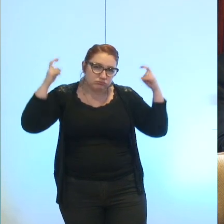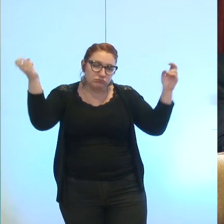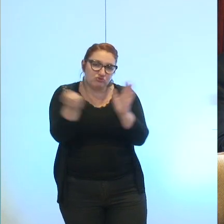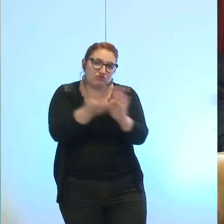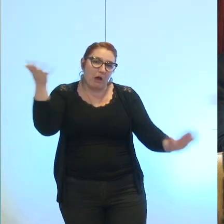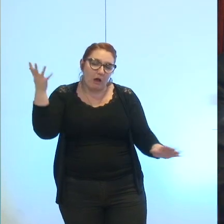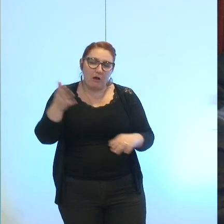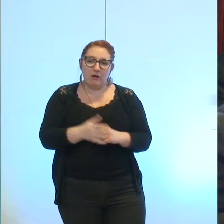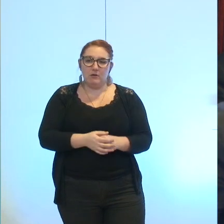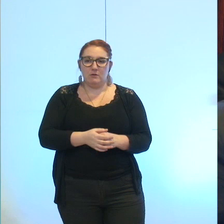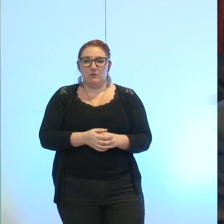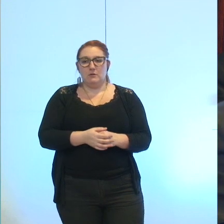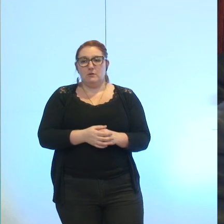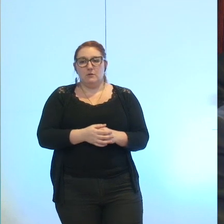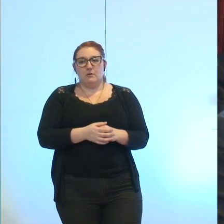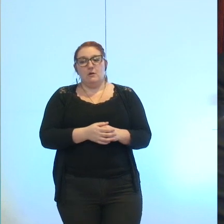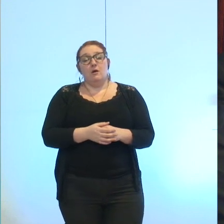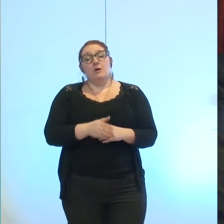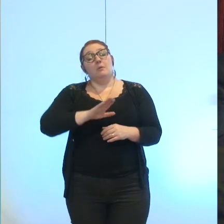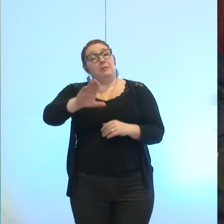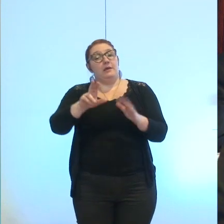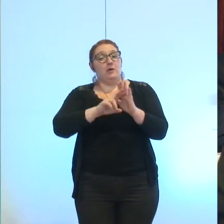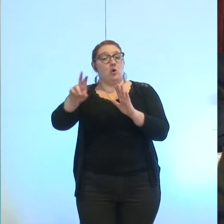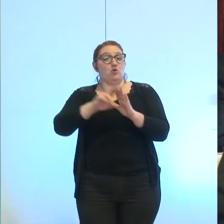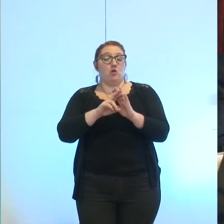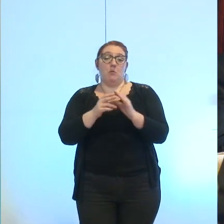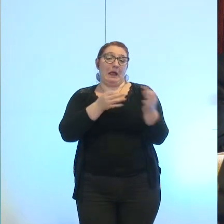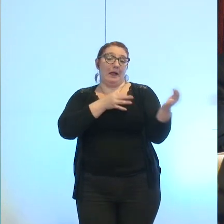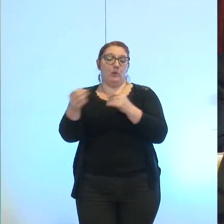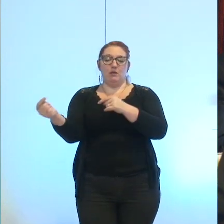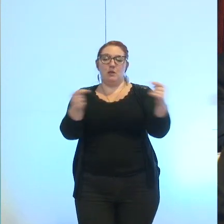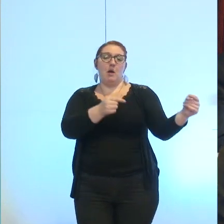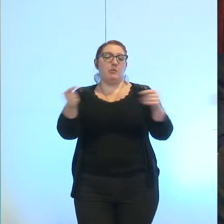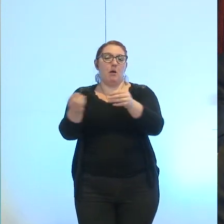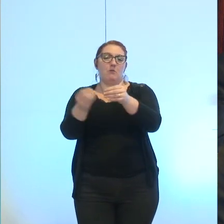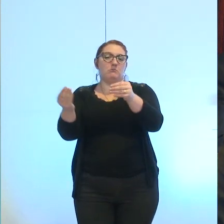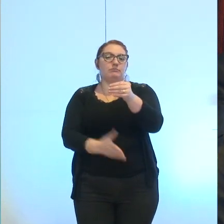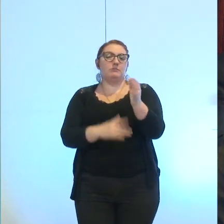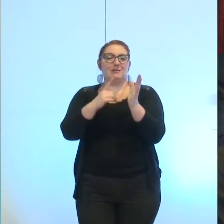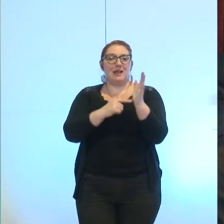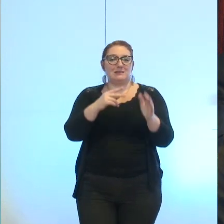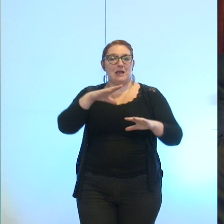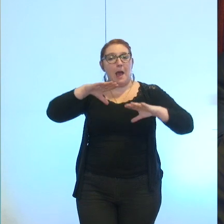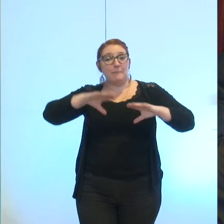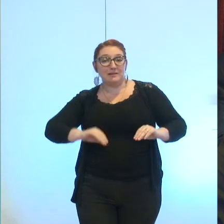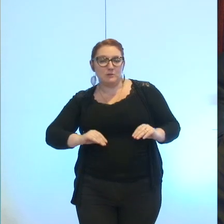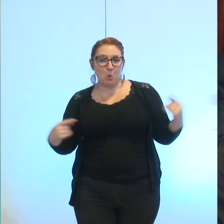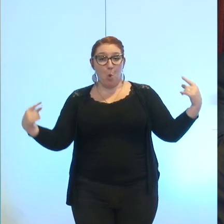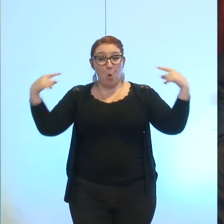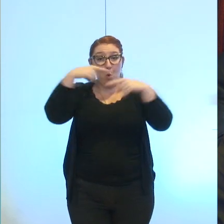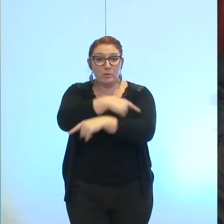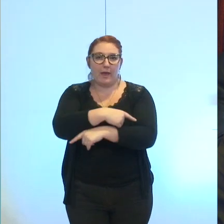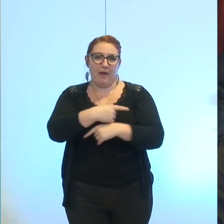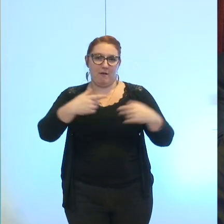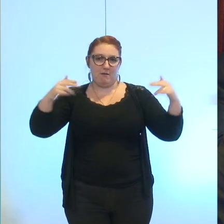systématiquement mais c'est une constante du débat grenoblois de mentionner que la taxe d'habitation elle est